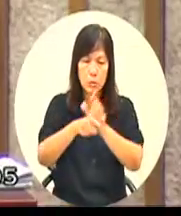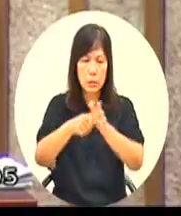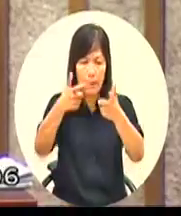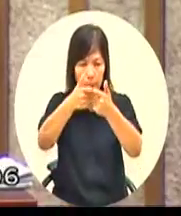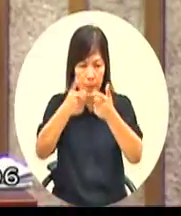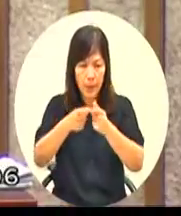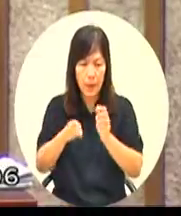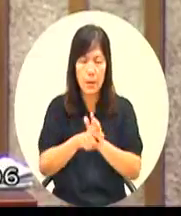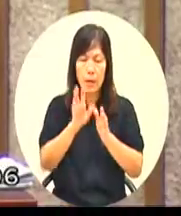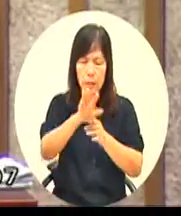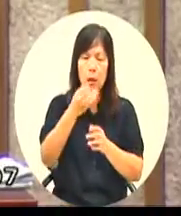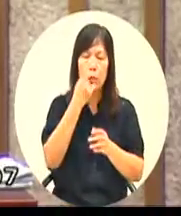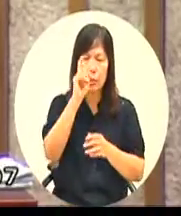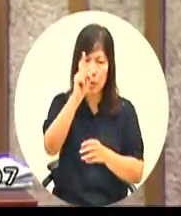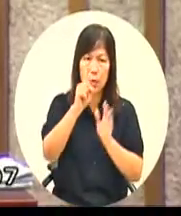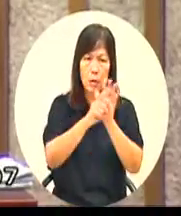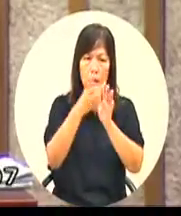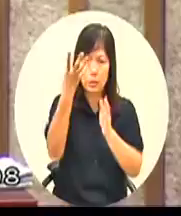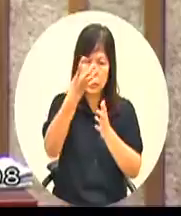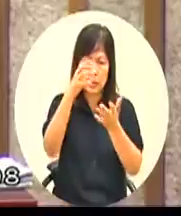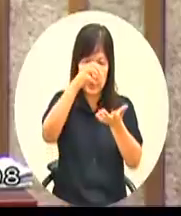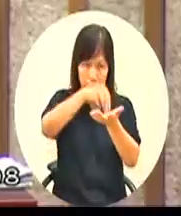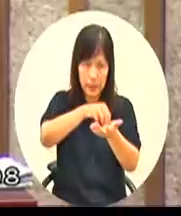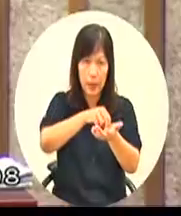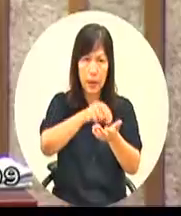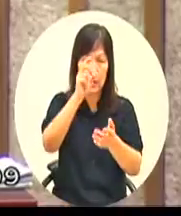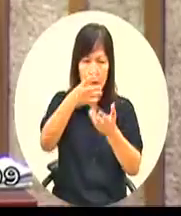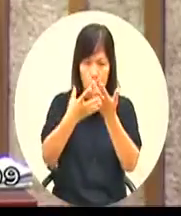4张 EQR code， 所以我们也是配合